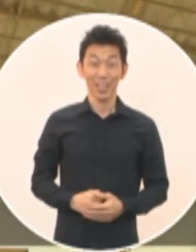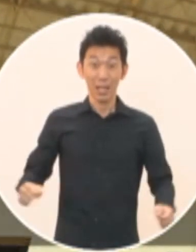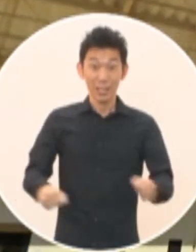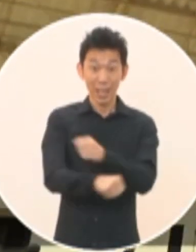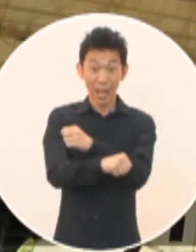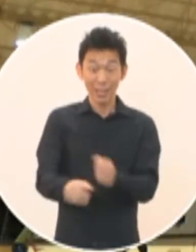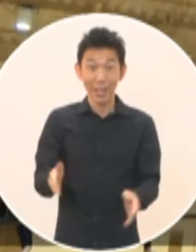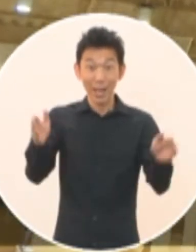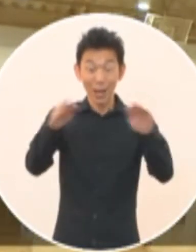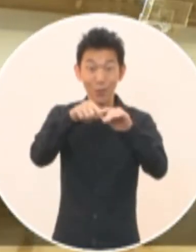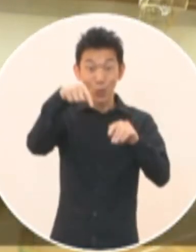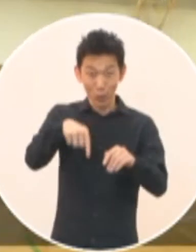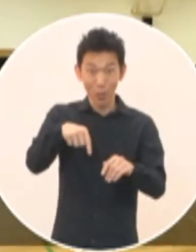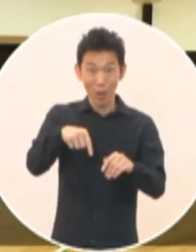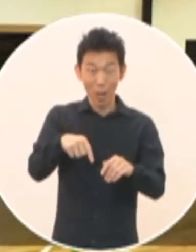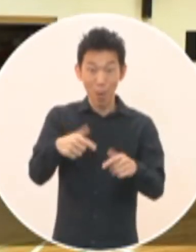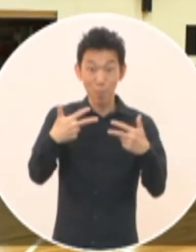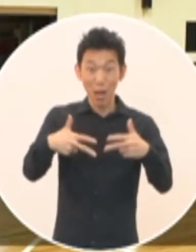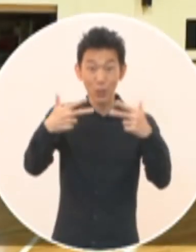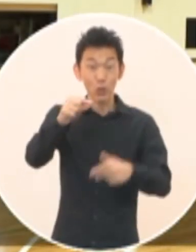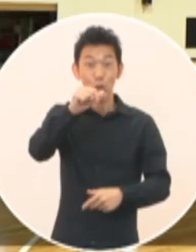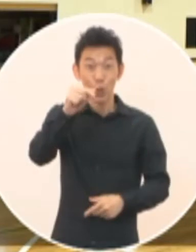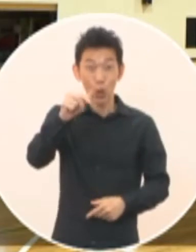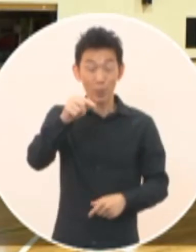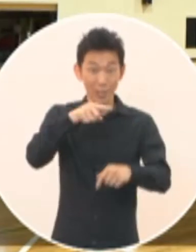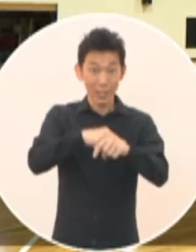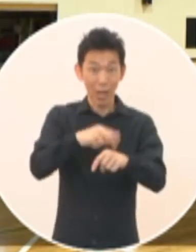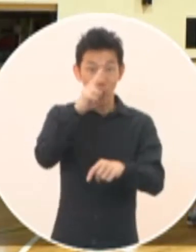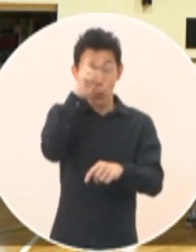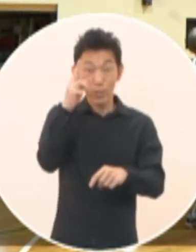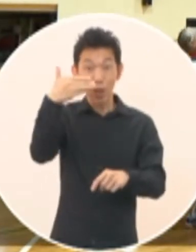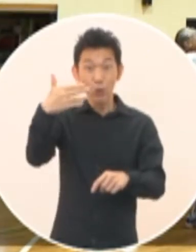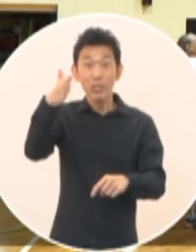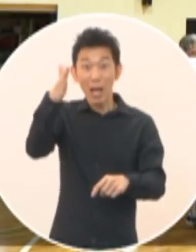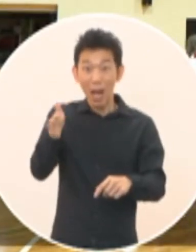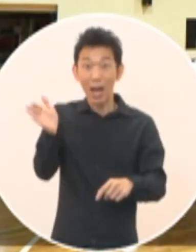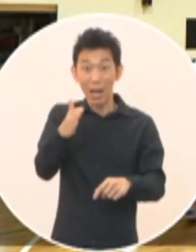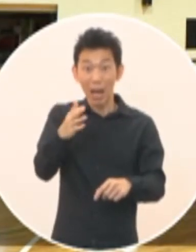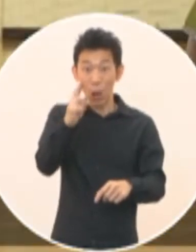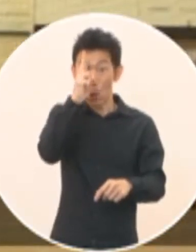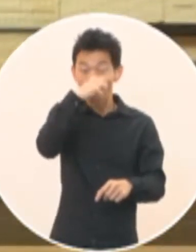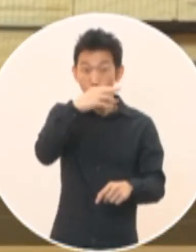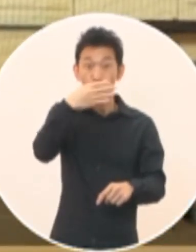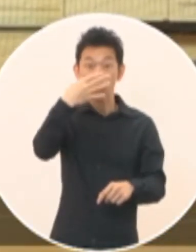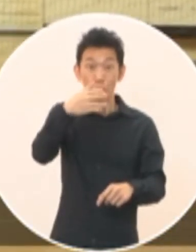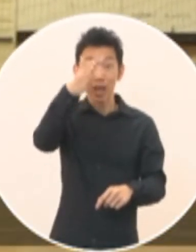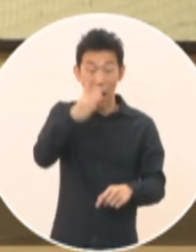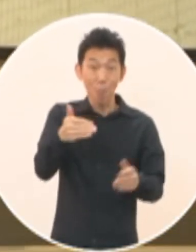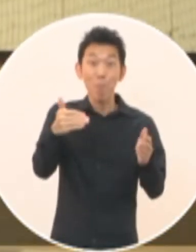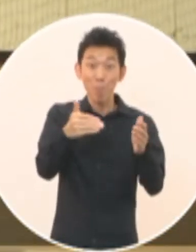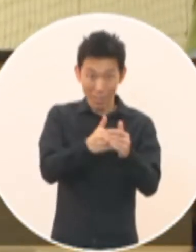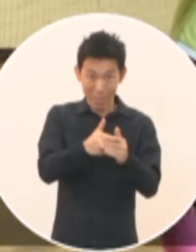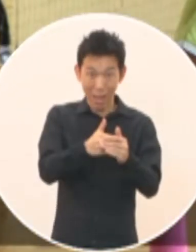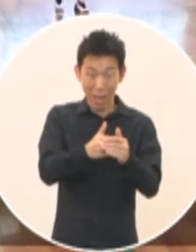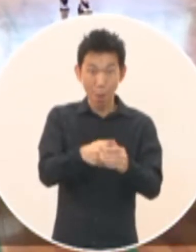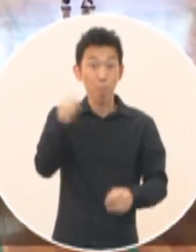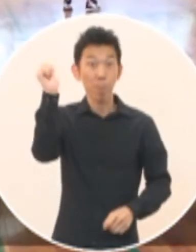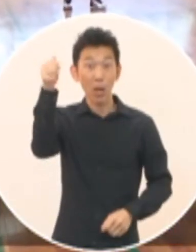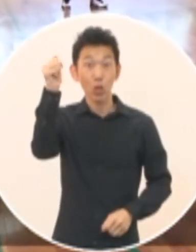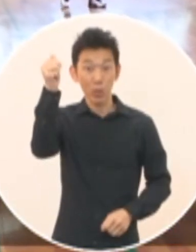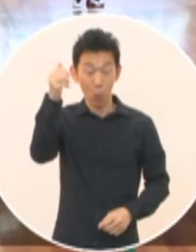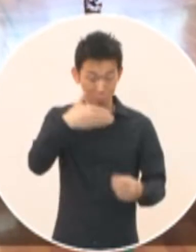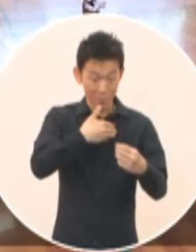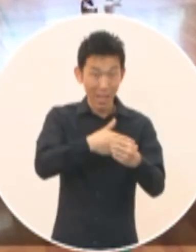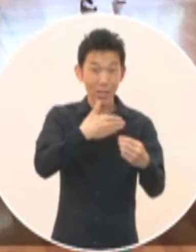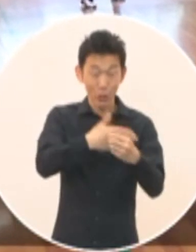体育館は毎週土曜日の午前9時30分から午後4時30分まで、バドミントンと卓球